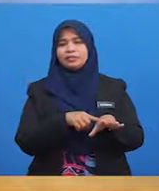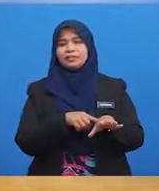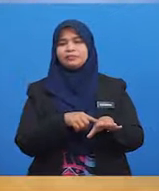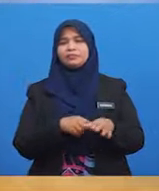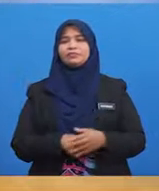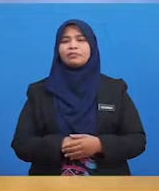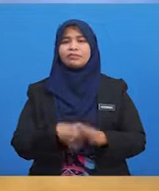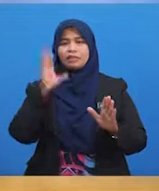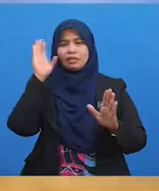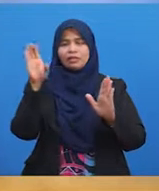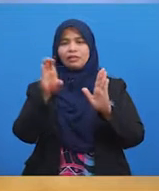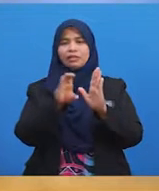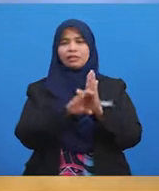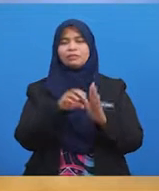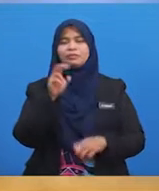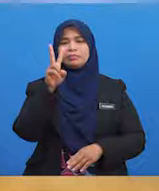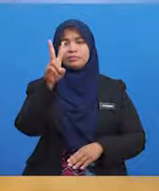Gambar kedua pula,